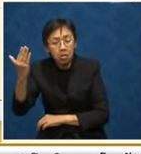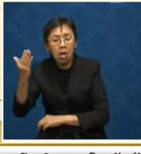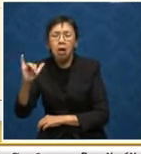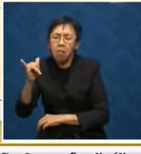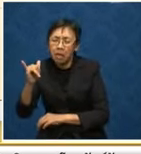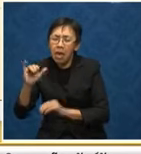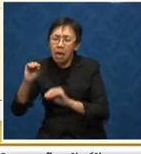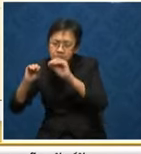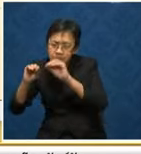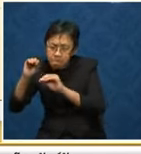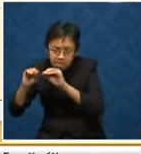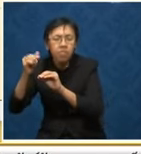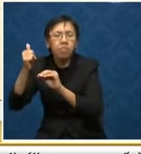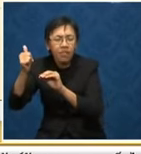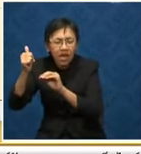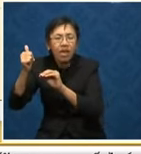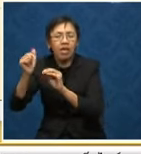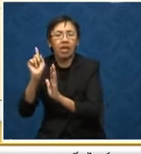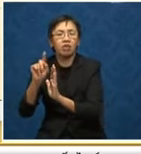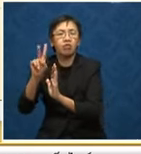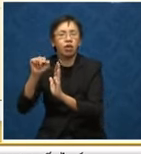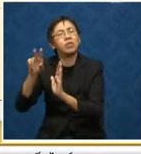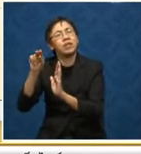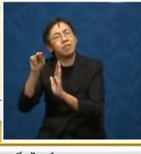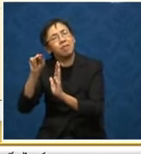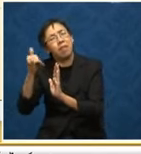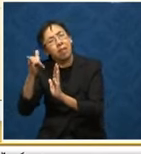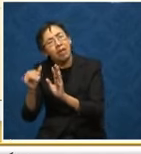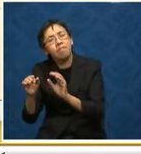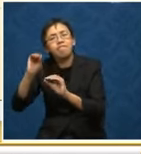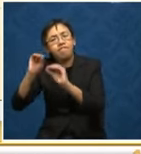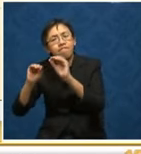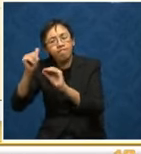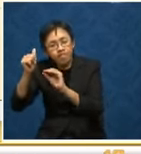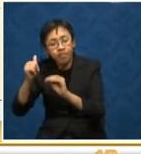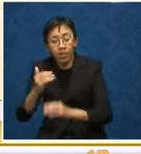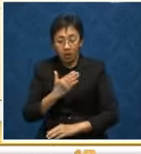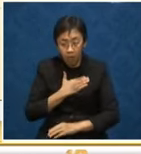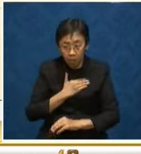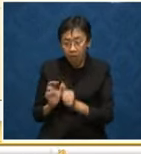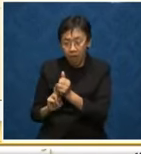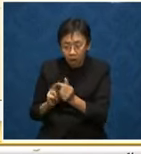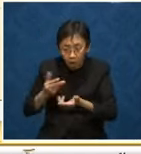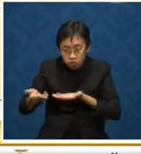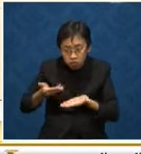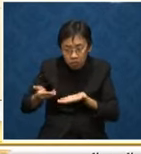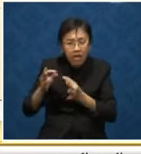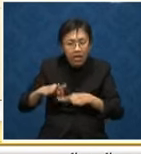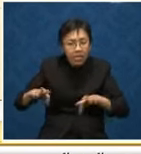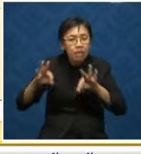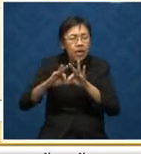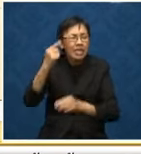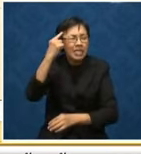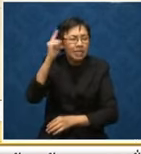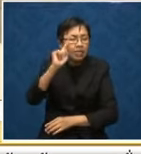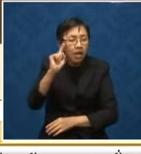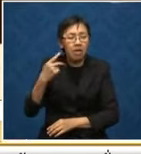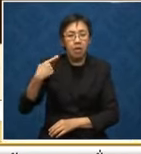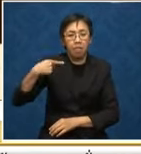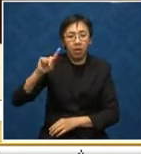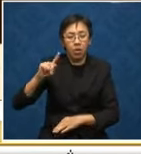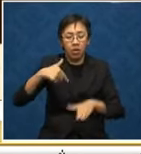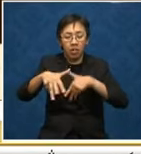ได้นะผมกับท่านรองซึ่งพิจารณาเรื่องนี้ปรับได้เพื่อประโยชน์สูงสุดก็คือประโยชน์ในงาน